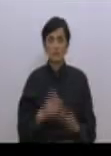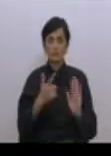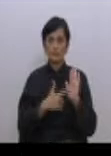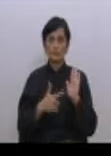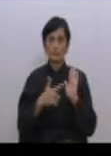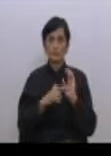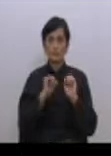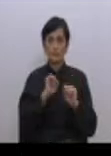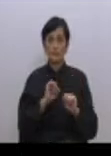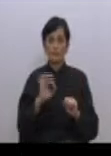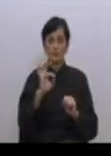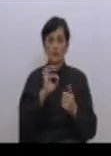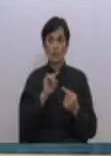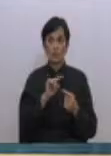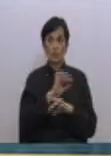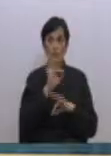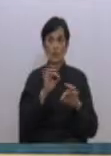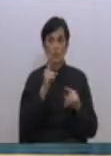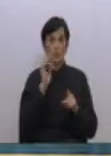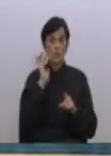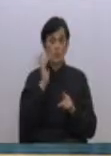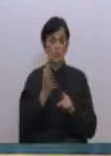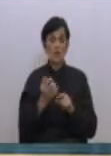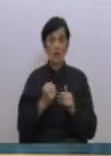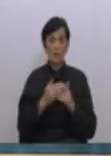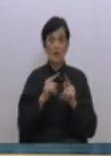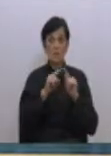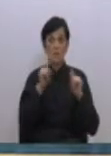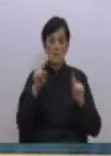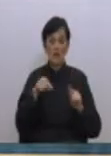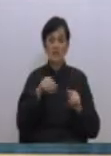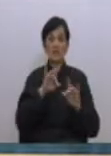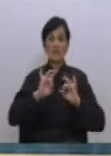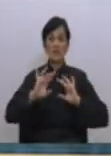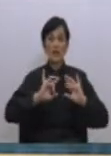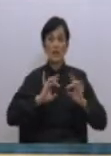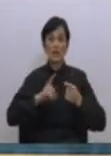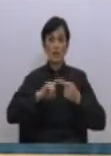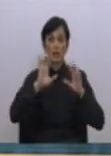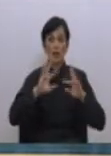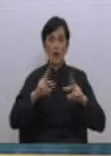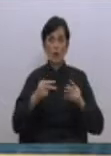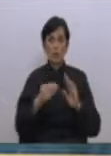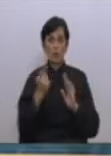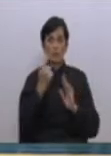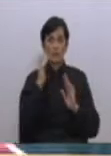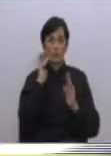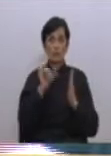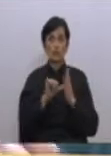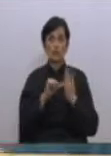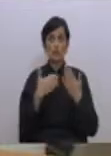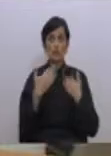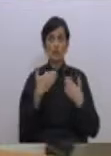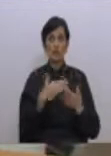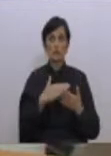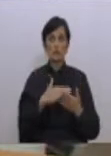Samoza Tramedi Mohre, nu-l țin alegi, proiect privilegiu mosmenit, mi-e bine. Am o epagă ce reclame și s-a lucrat în Sulva, privilegiu mosmenit, tot ce atât Kenčiska